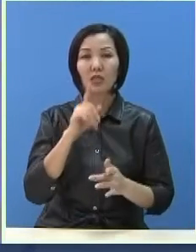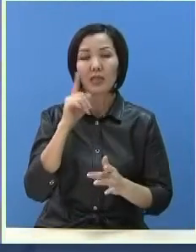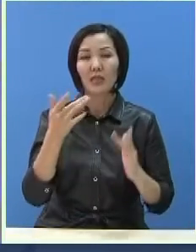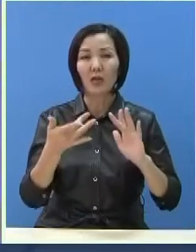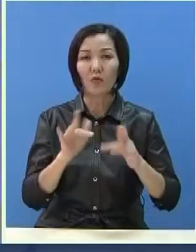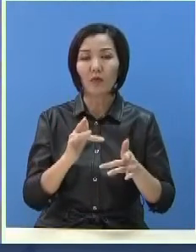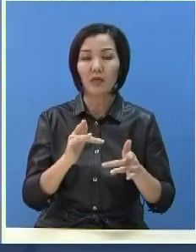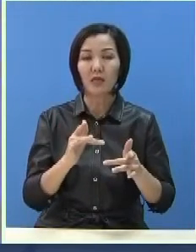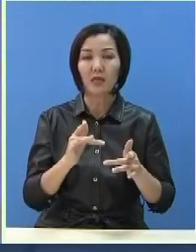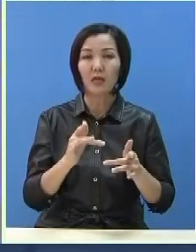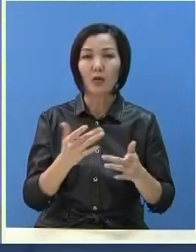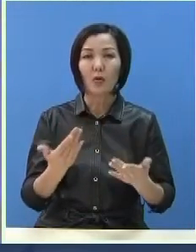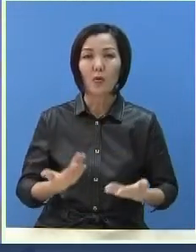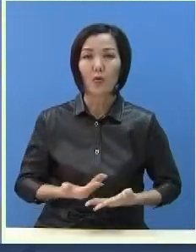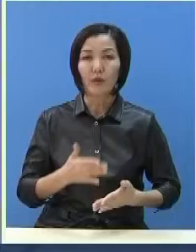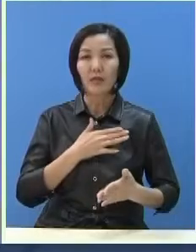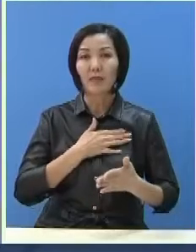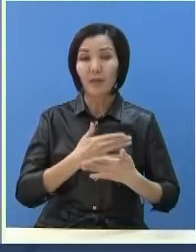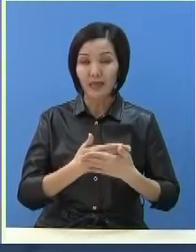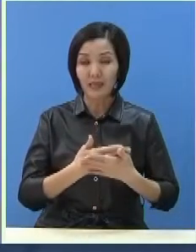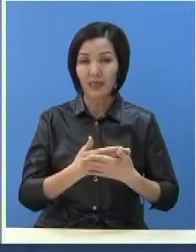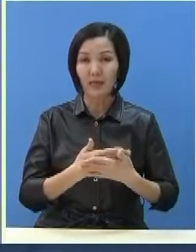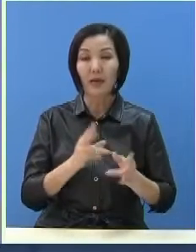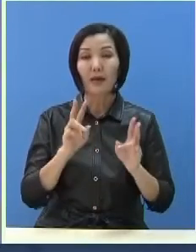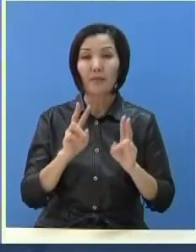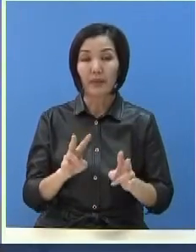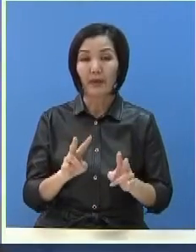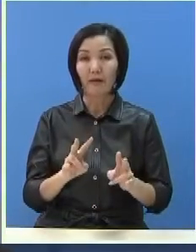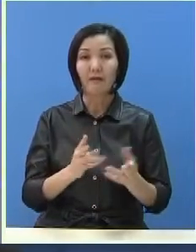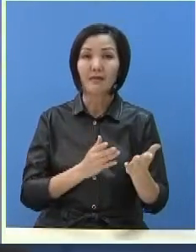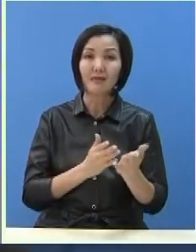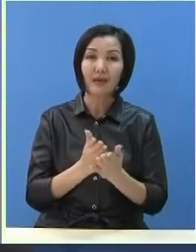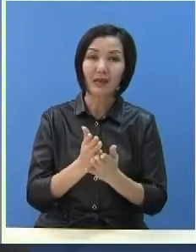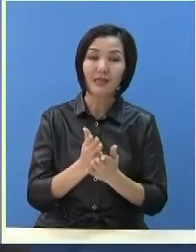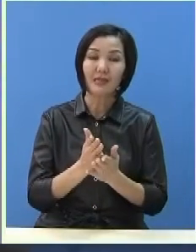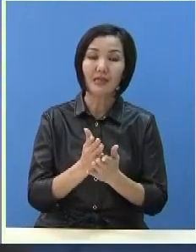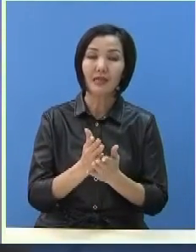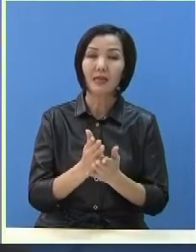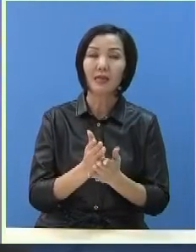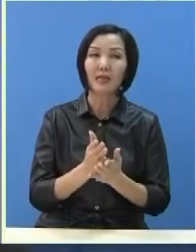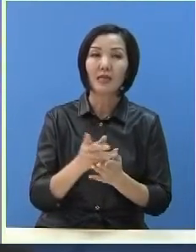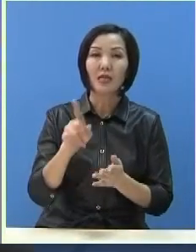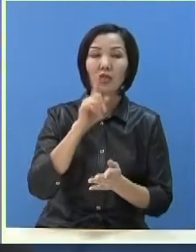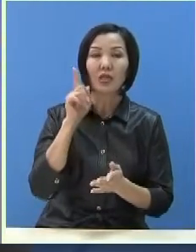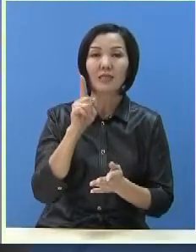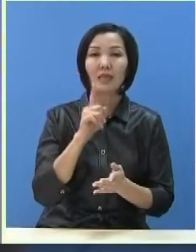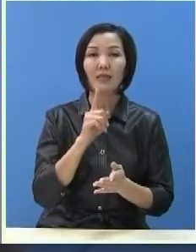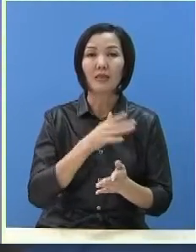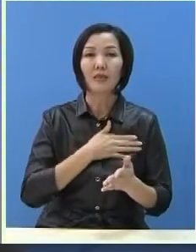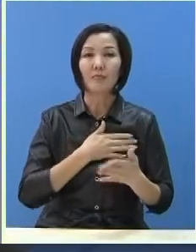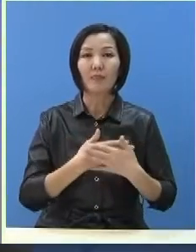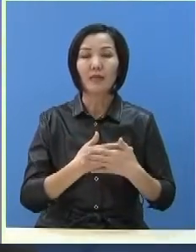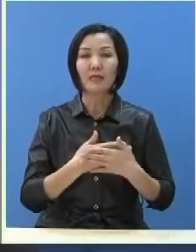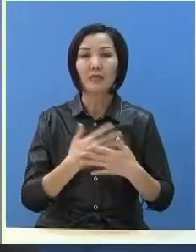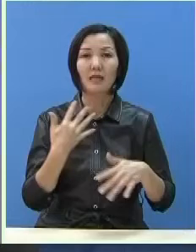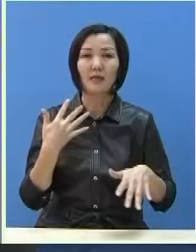жалпы өмірде белсенді, е, бірақ саяси тұрғыдан алғанда жастардың белсенділігі өте мықты